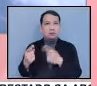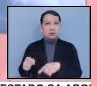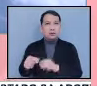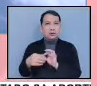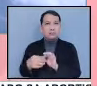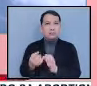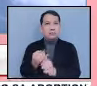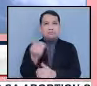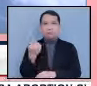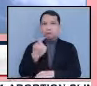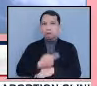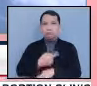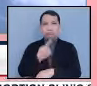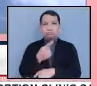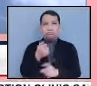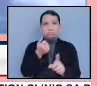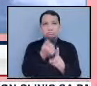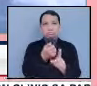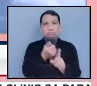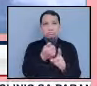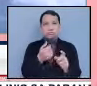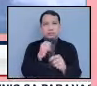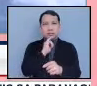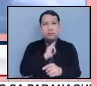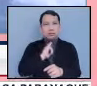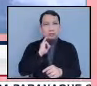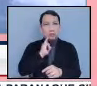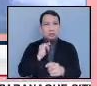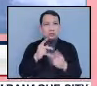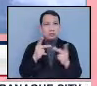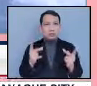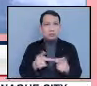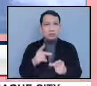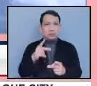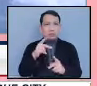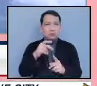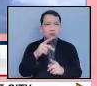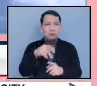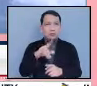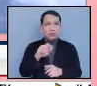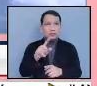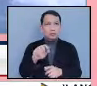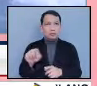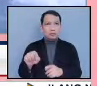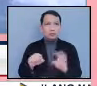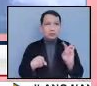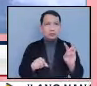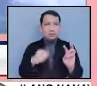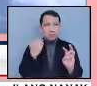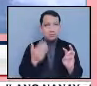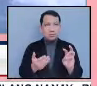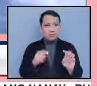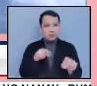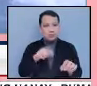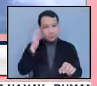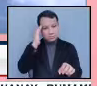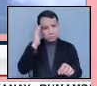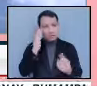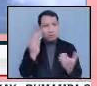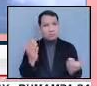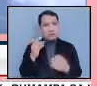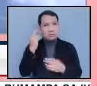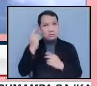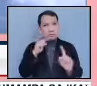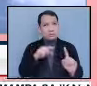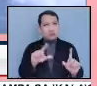araw matapos salakayin ng Israel ang lugar ng Palestine kung saan anim ang nasawi. Inaalam pa ng mga otoridad ang pagkakilanlaan